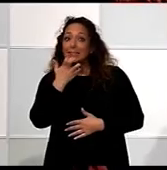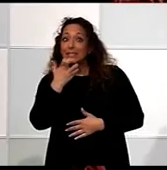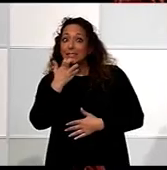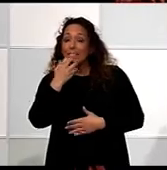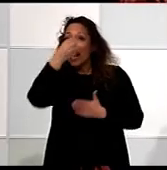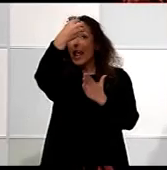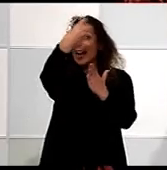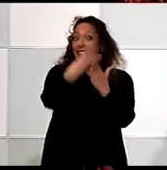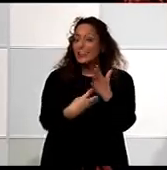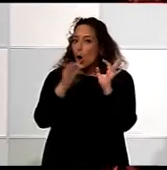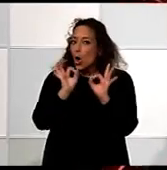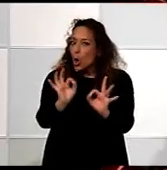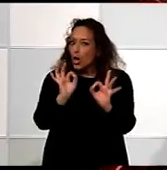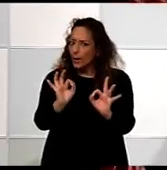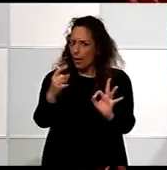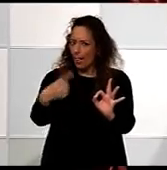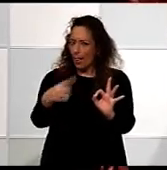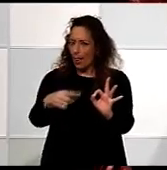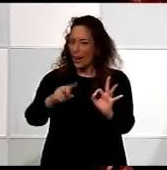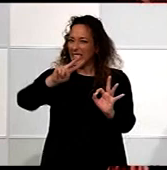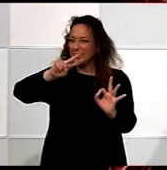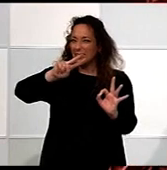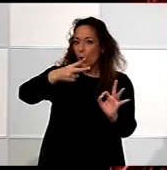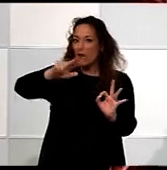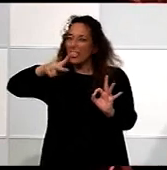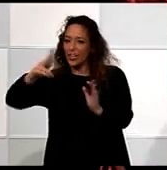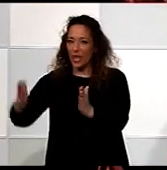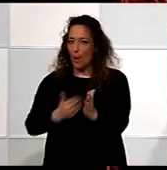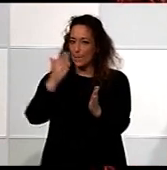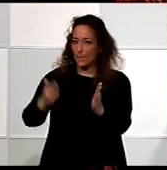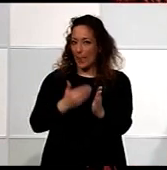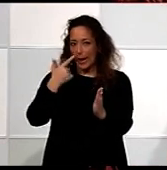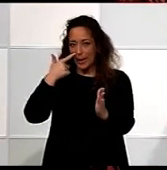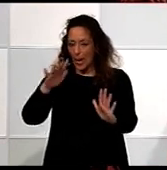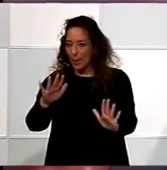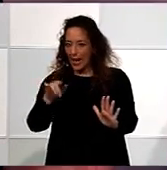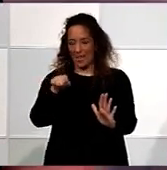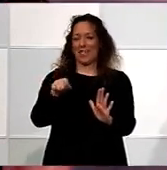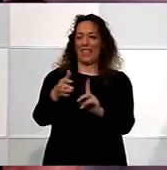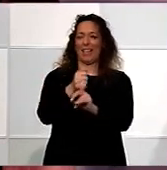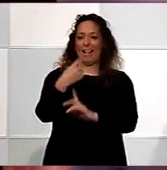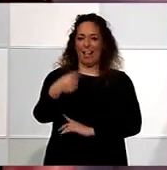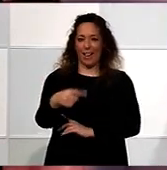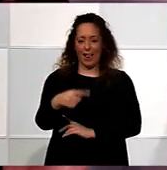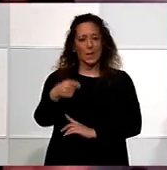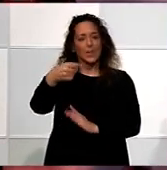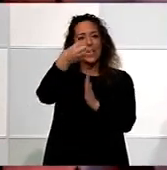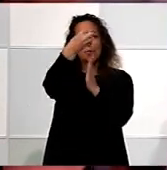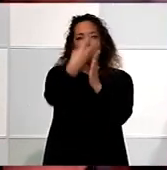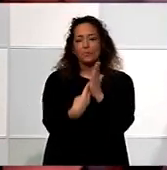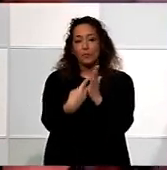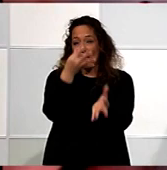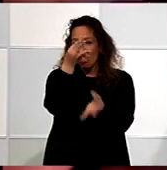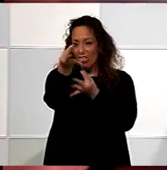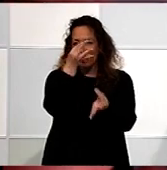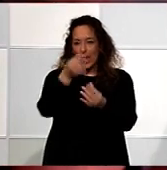llista més nom, concreta, sí. Hi és, eh? Està a la segona o tercera pàgina, si no m'equivoco. Aquí, veus? Això és una llista més detallada de